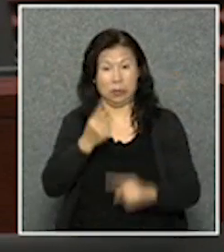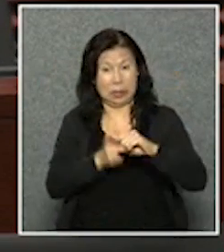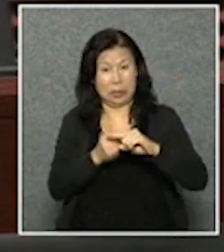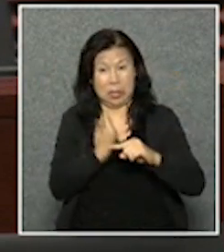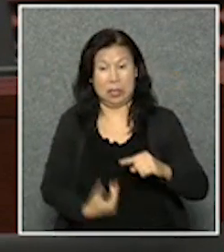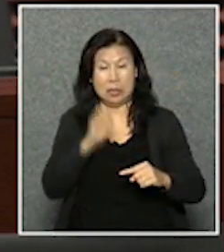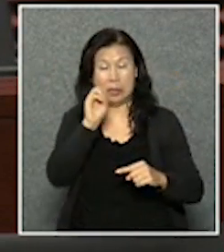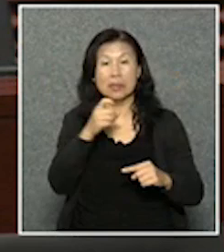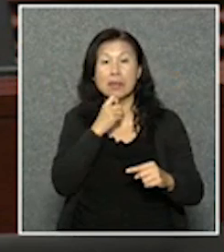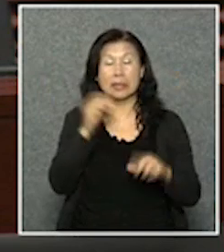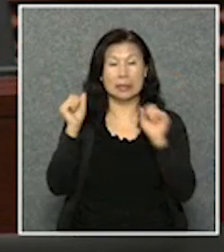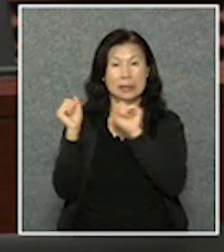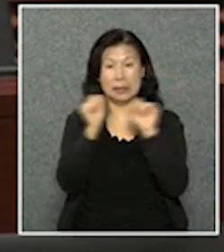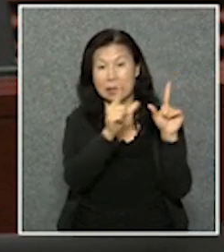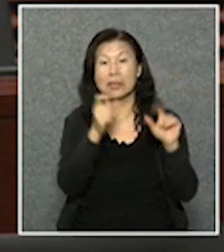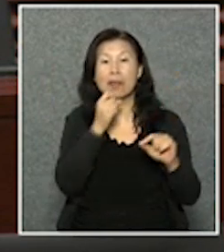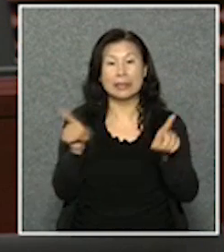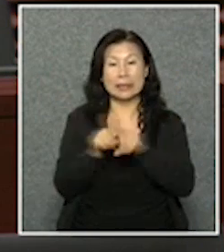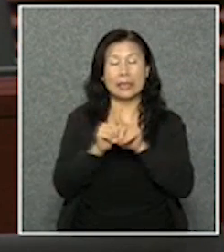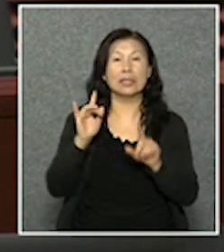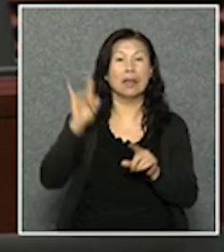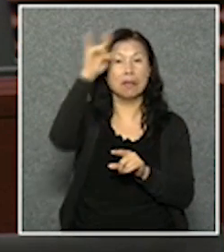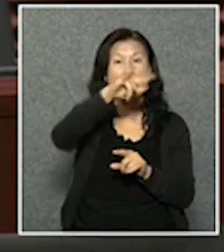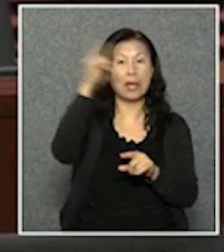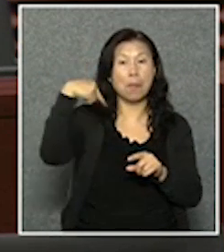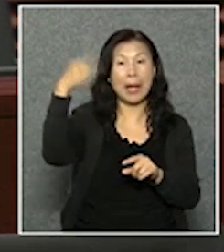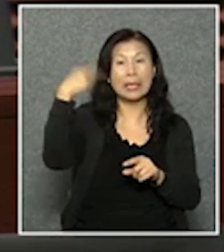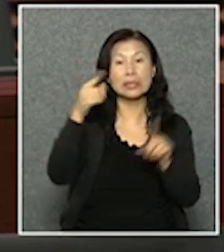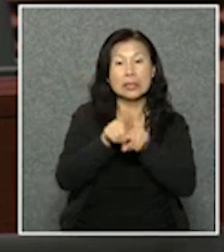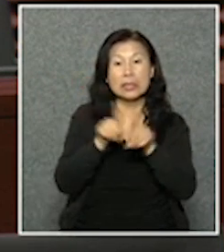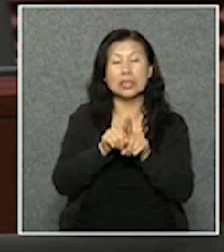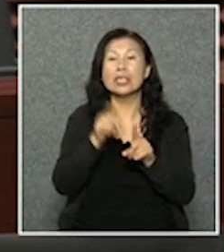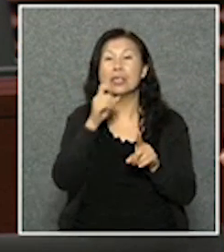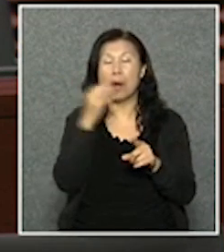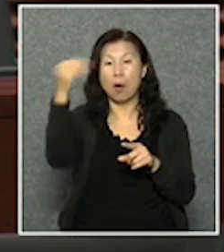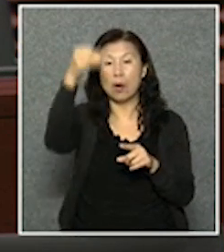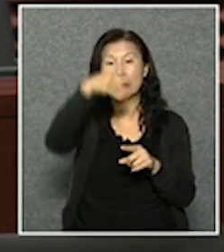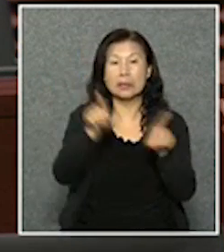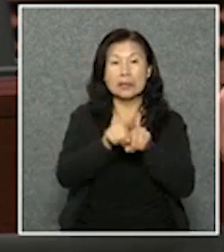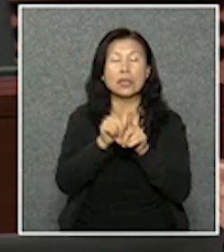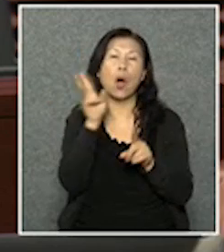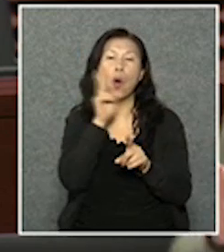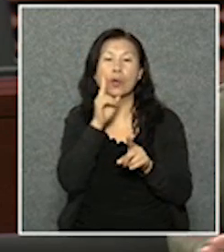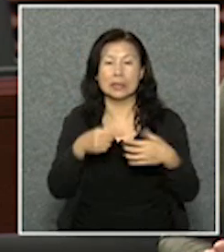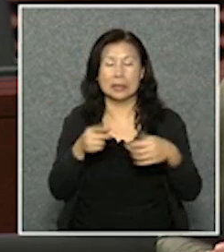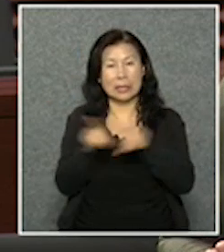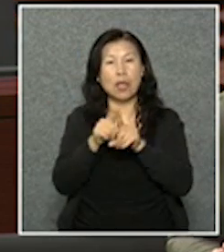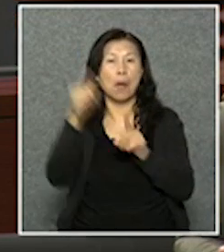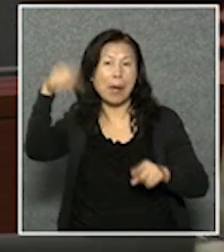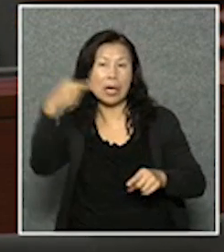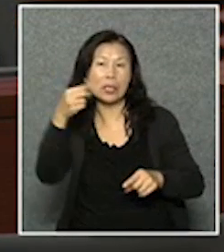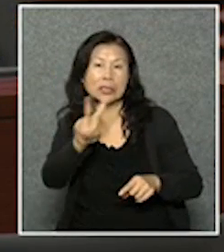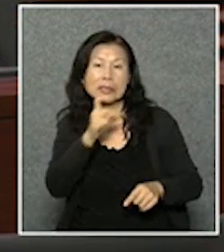啊，我今個暑假咧，我都有去到美國去 L A。L A 又冇海洋公園啊，都有嘅，我知聖地亞哥有海